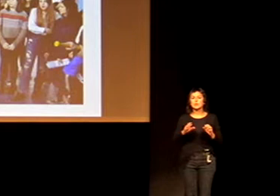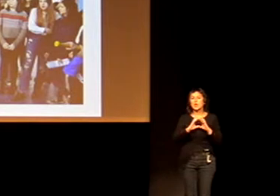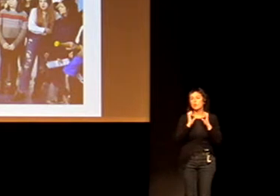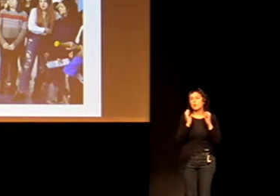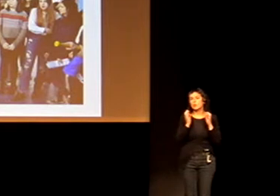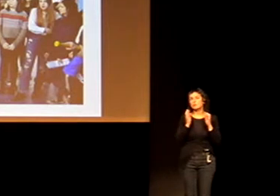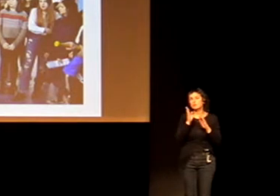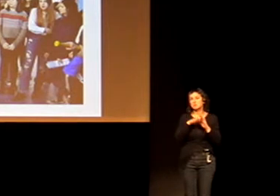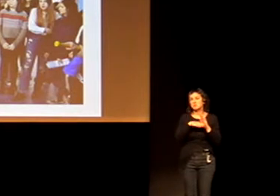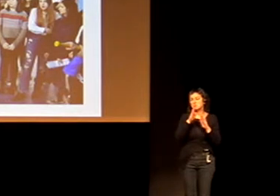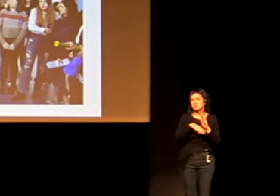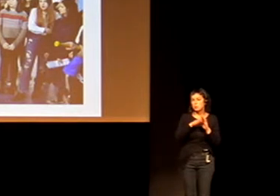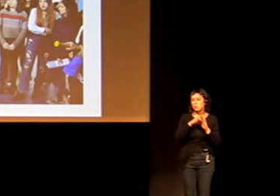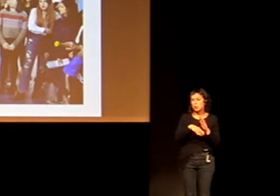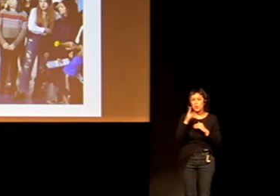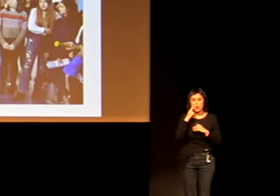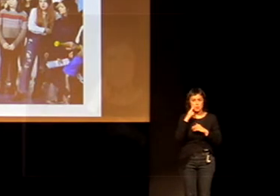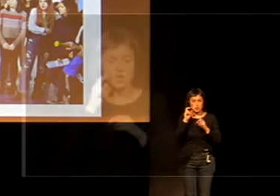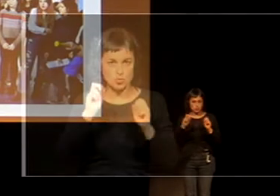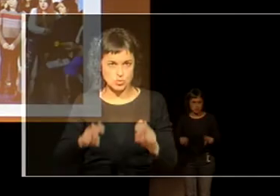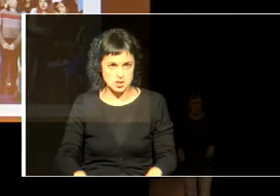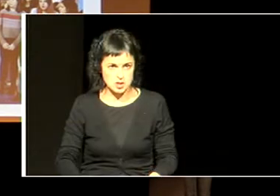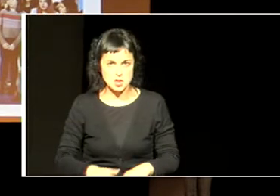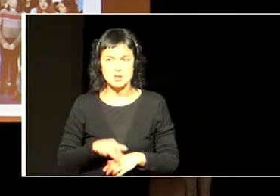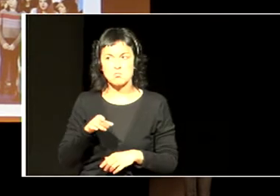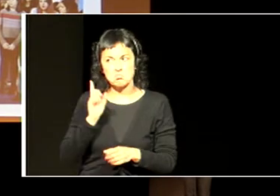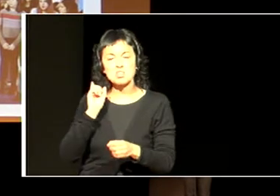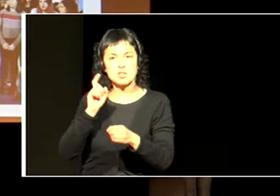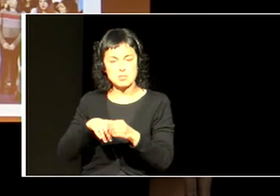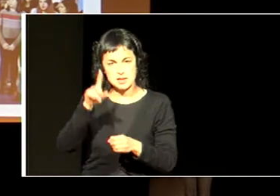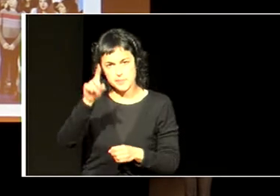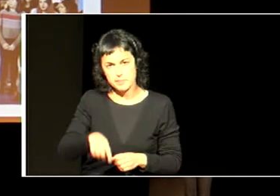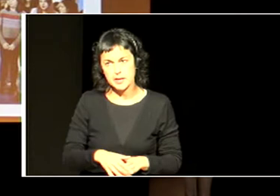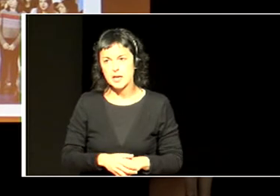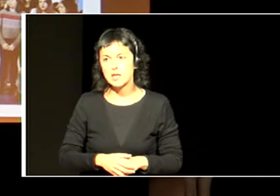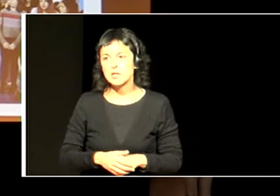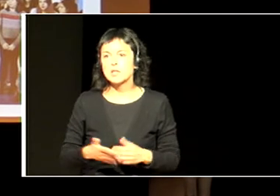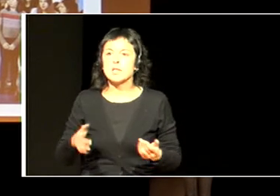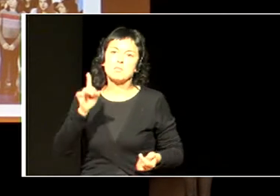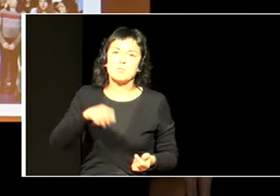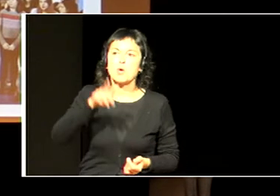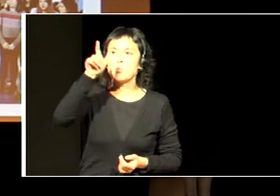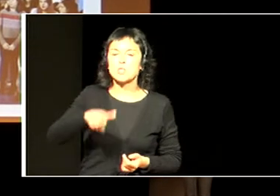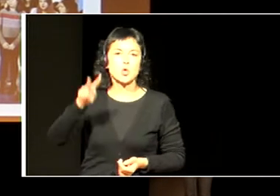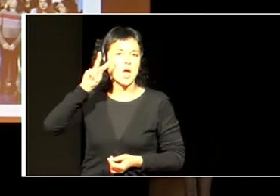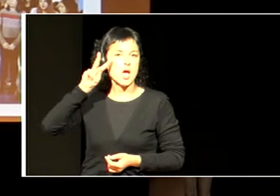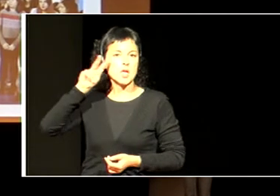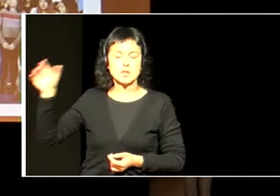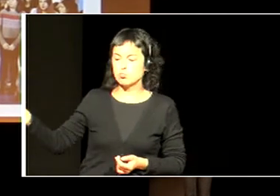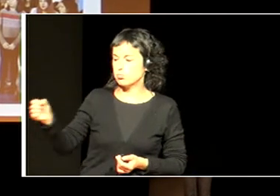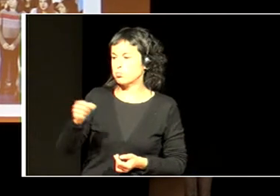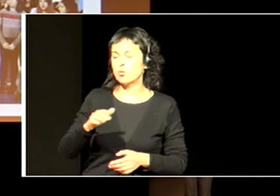ditugu, parte hartu dugu hoietan, gero ekartzen dugu adituak, eta ematen dute